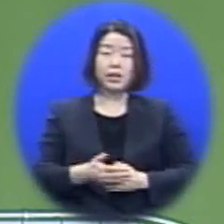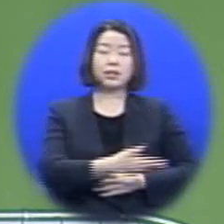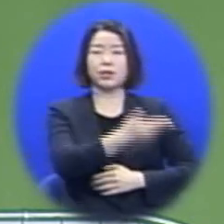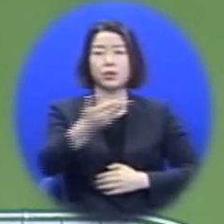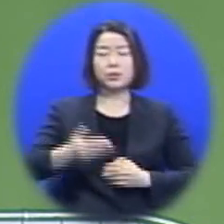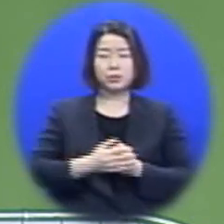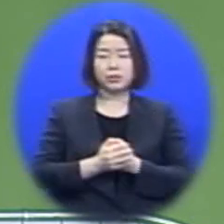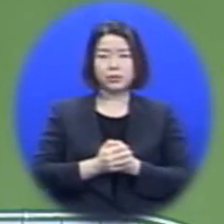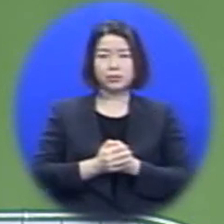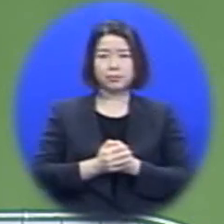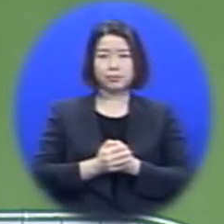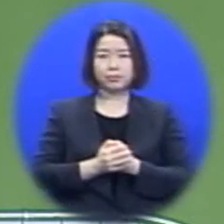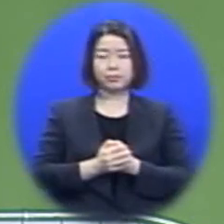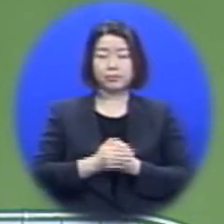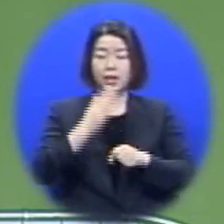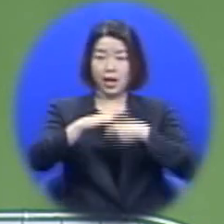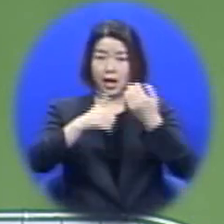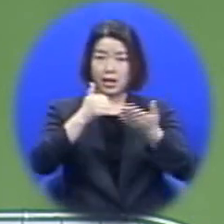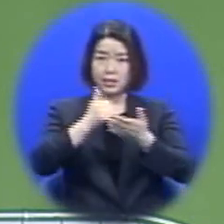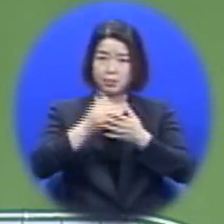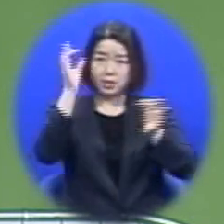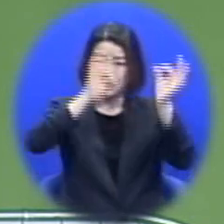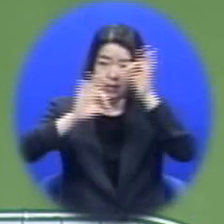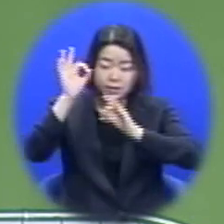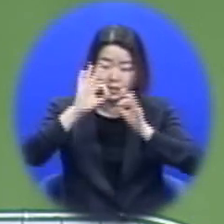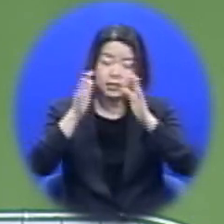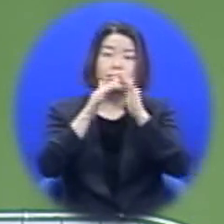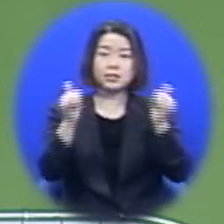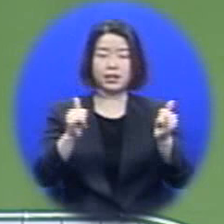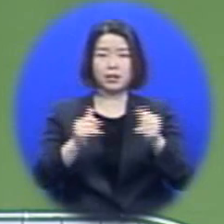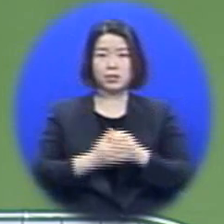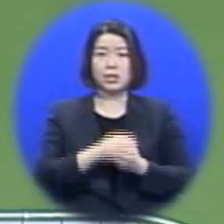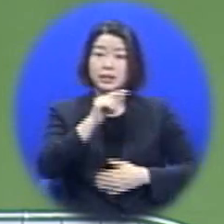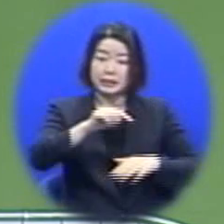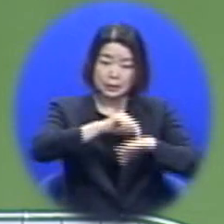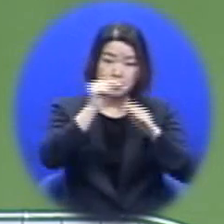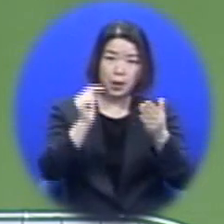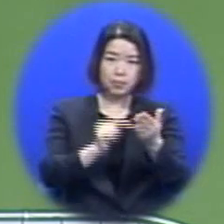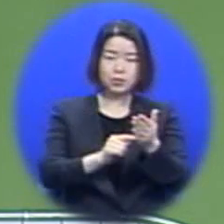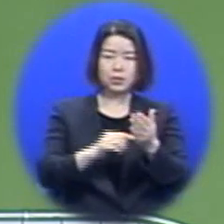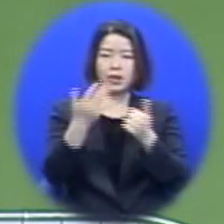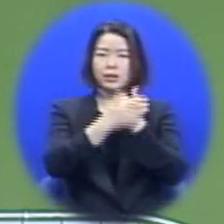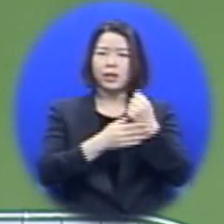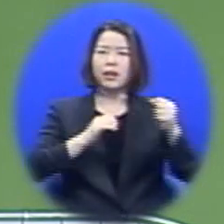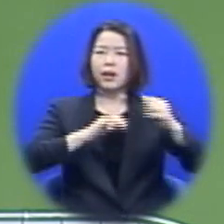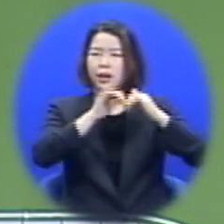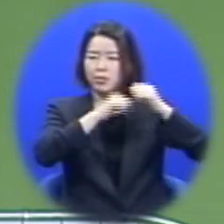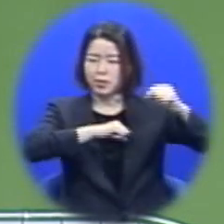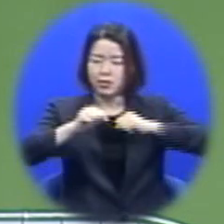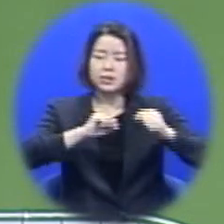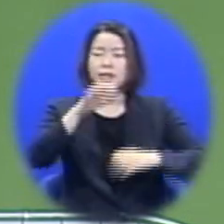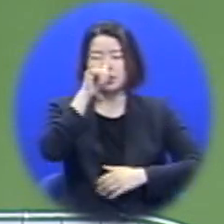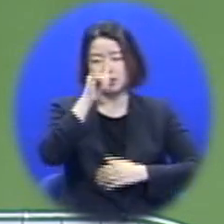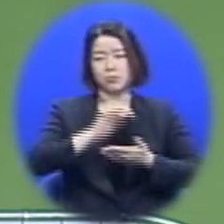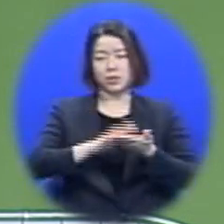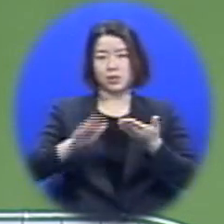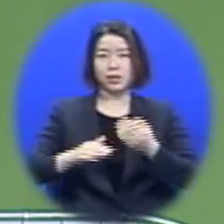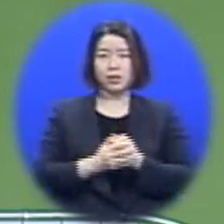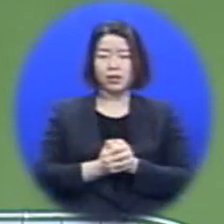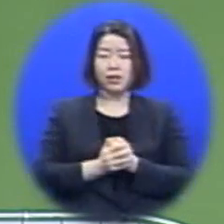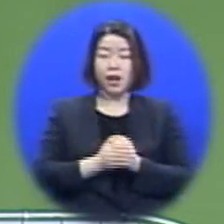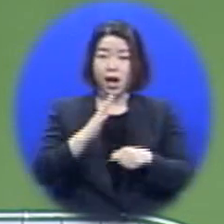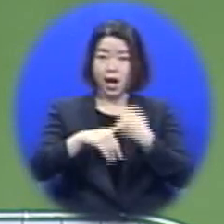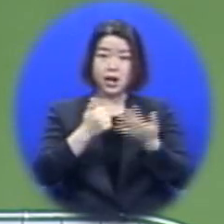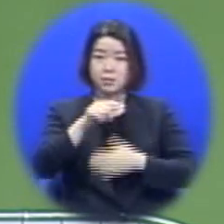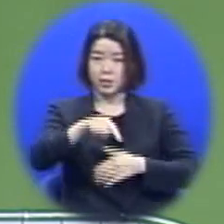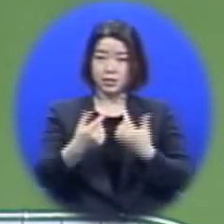여러분, 하나님이 찾으시는 사람은 그 마음속에 은혜가 역사하는 사람입니다. 그건 하나님이